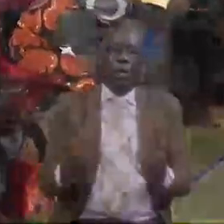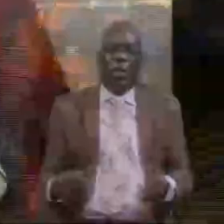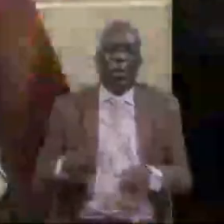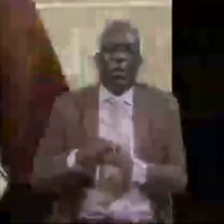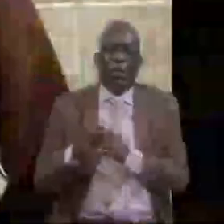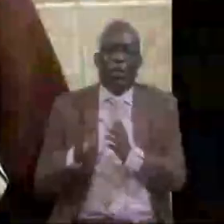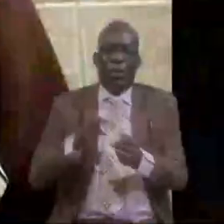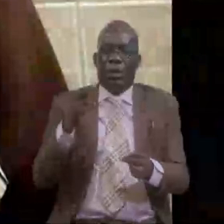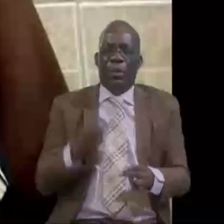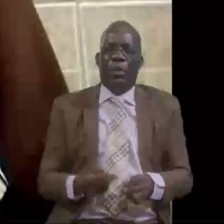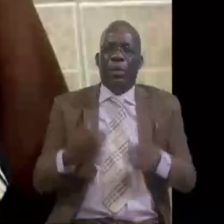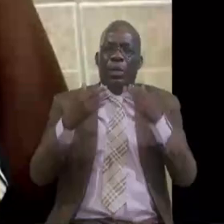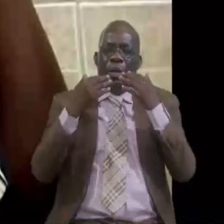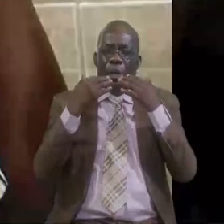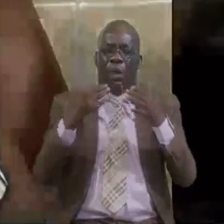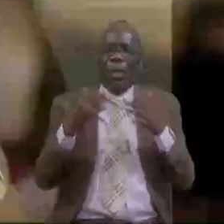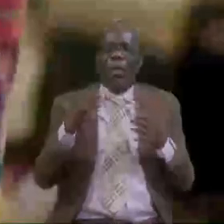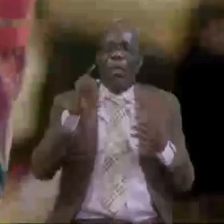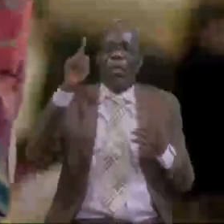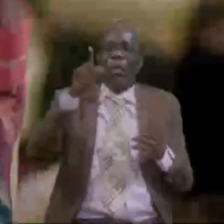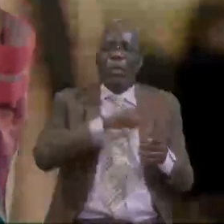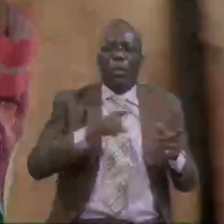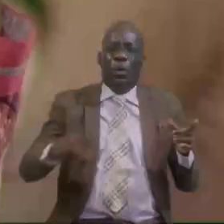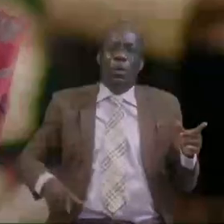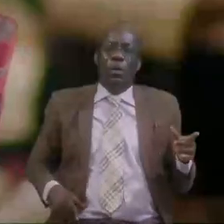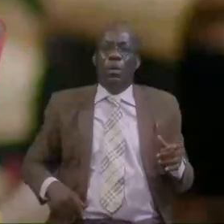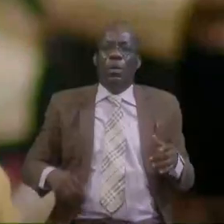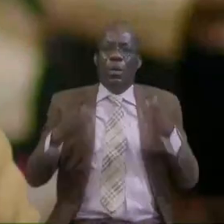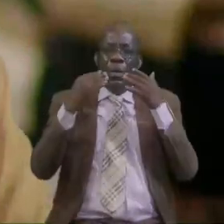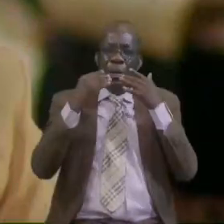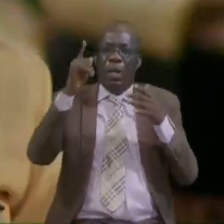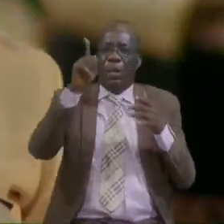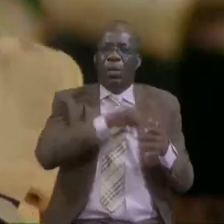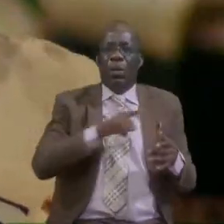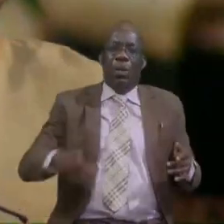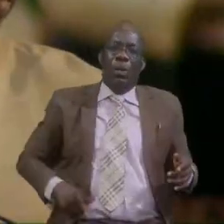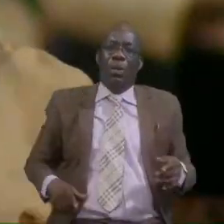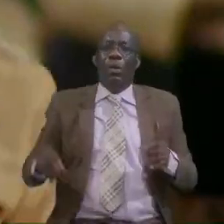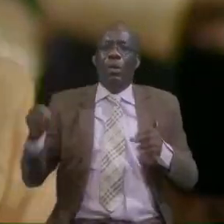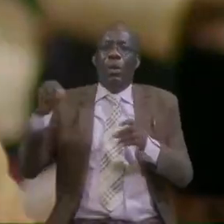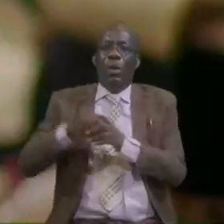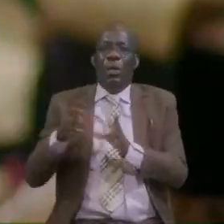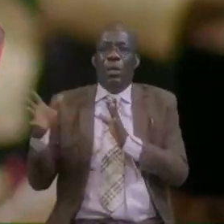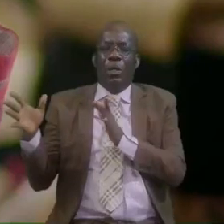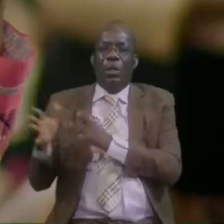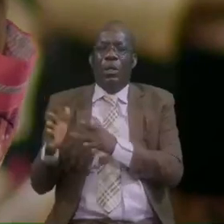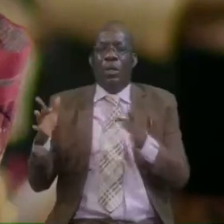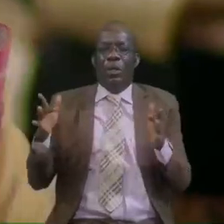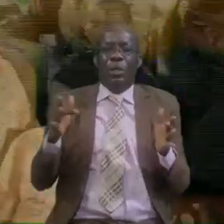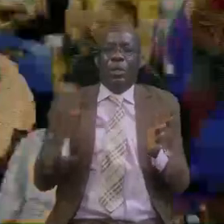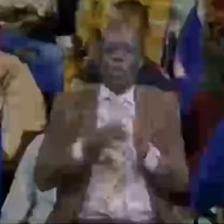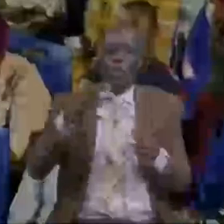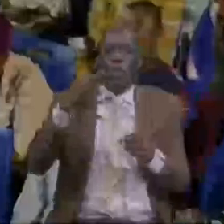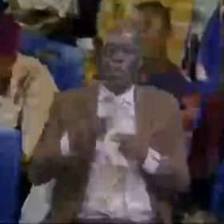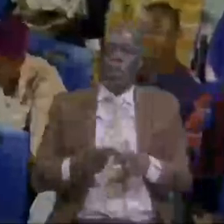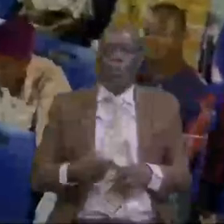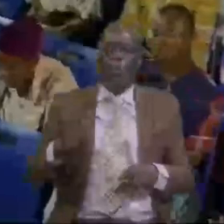Seigneur. Merci Seigneur. Au nom de Jésus, nous